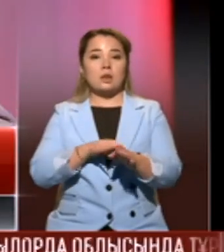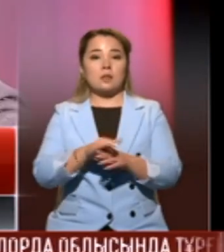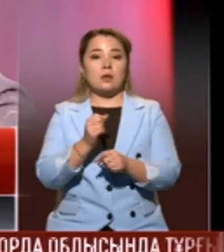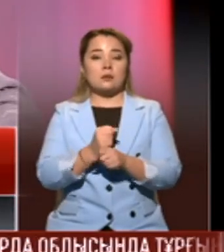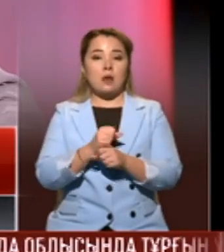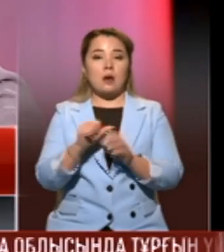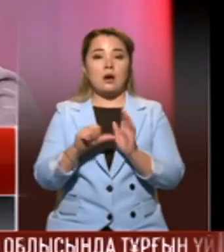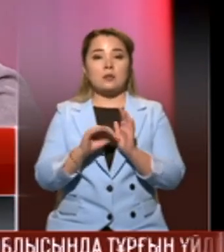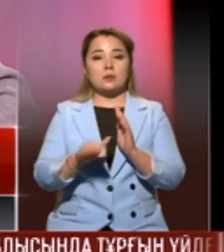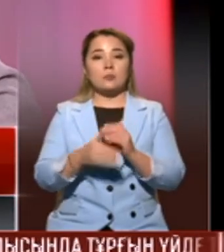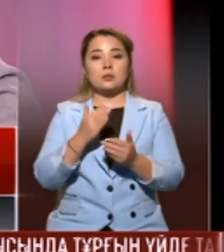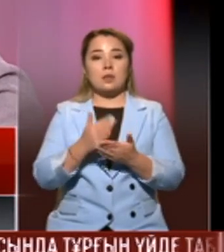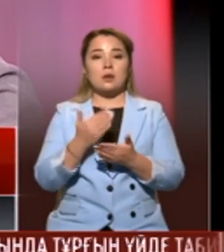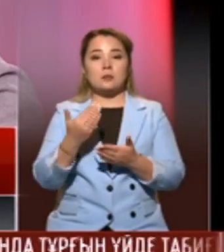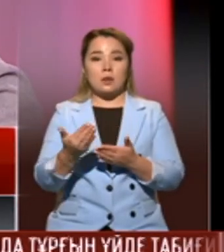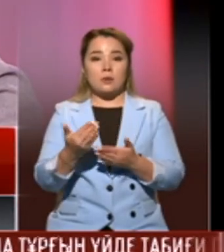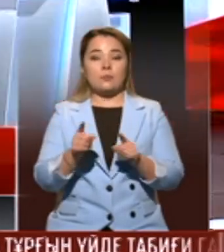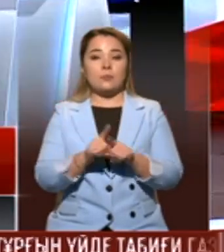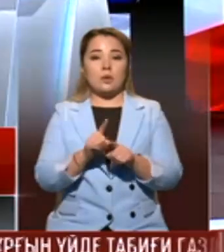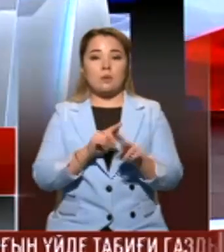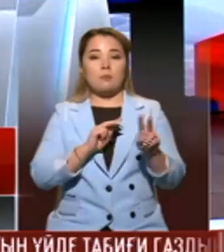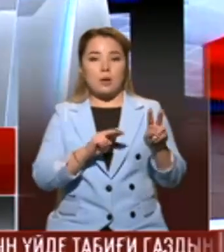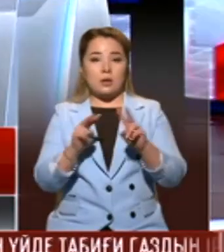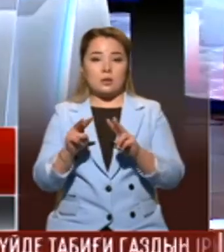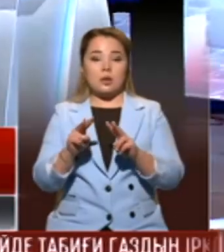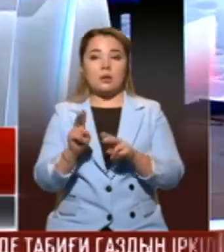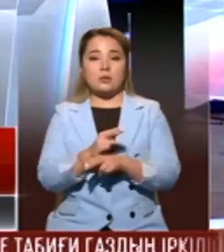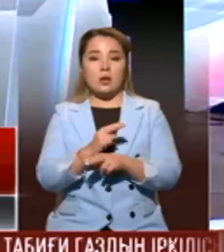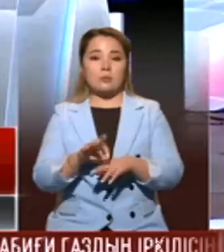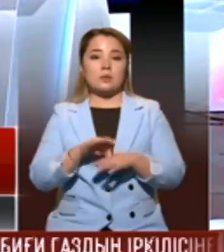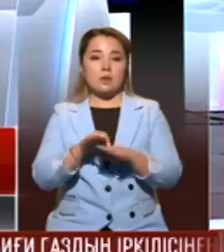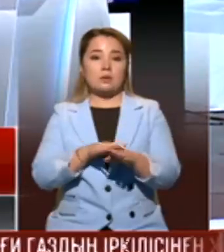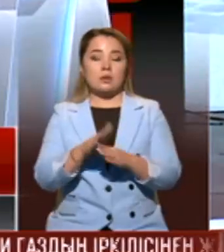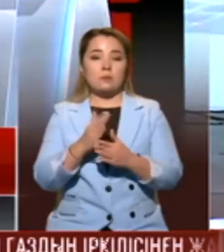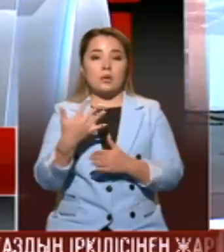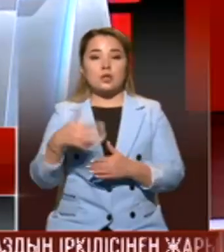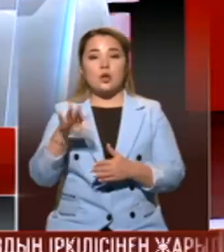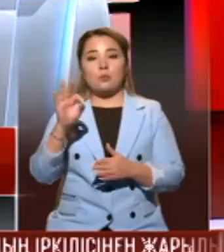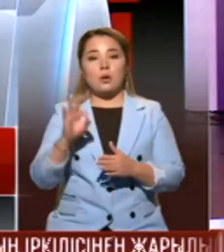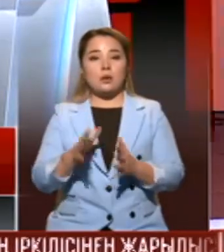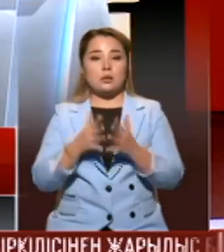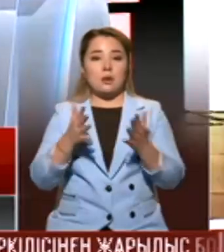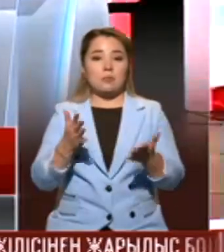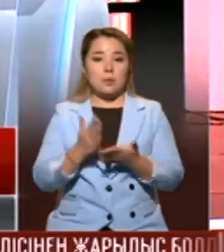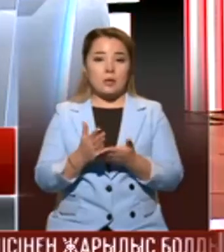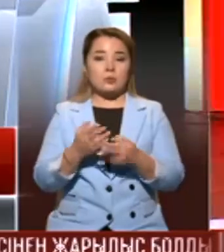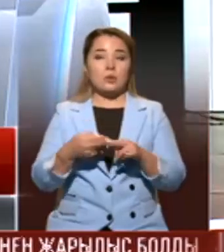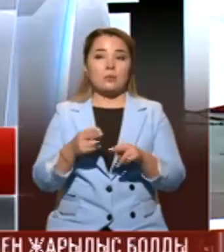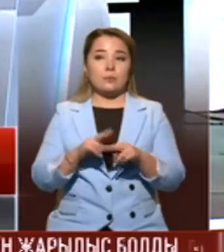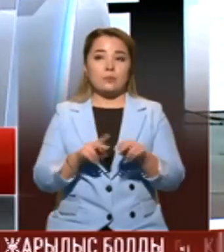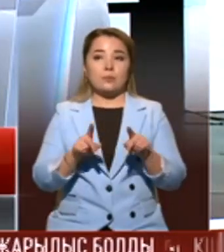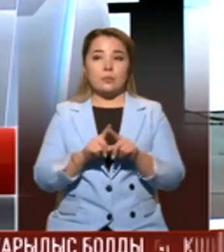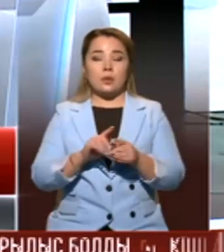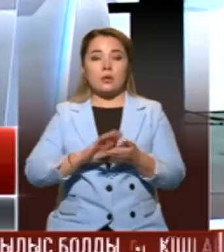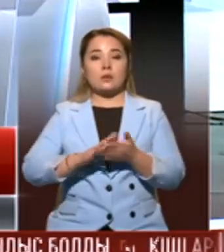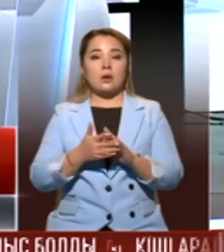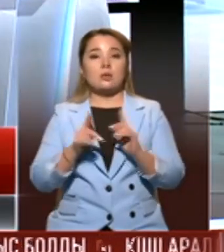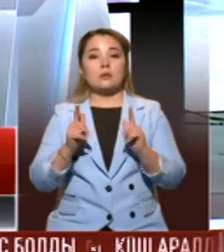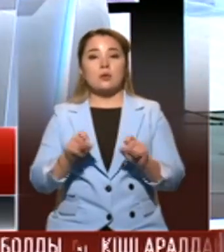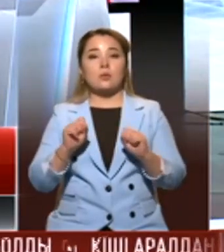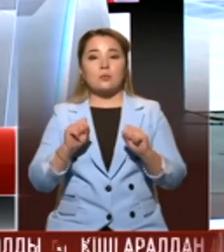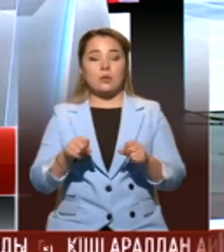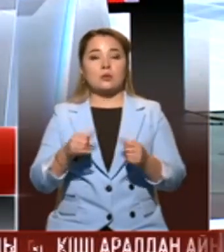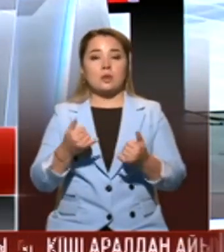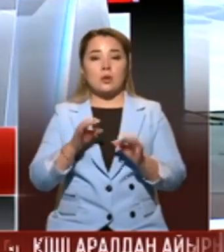Азаматтар 6000-нан астам бақылаушыларды тәрбиелейміз деп тұр. Яғни бұлар 50%-дан асып тұр. Яғни келісуге болады. Яғни